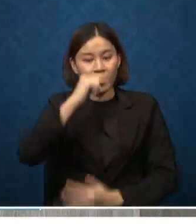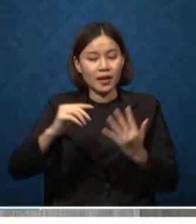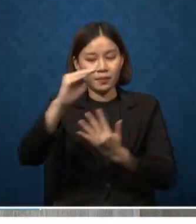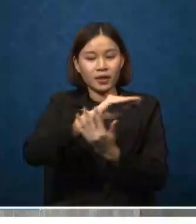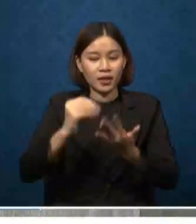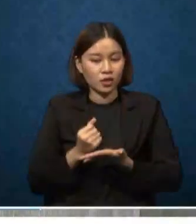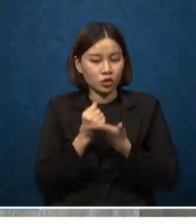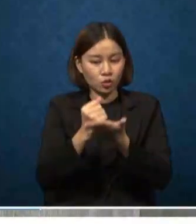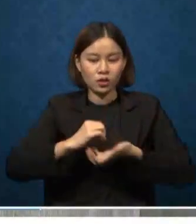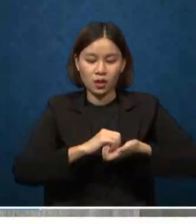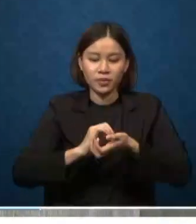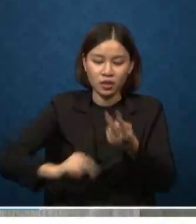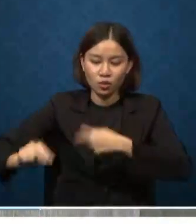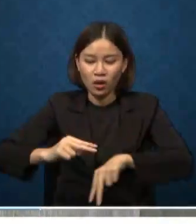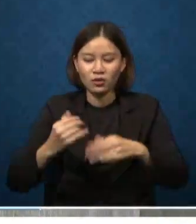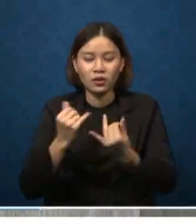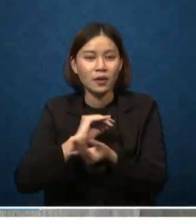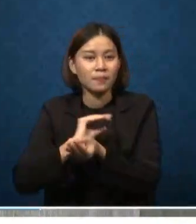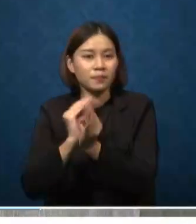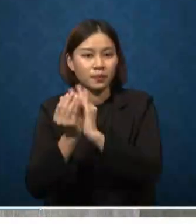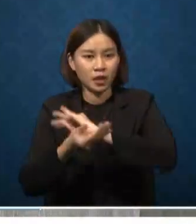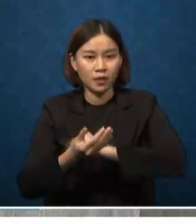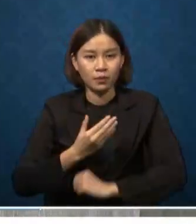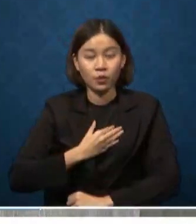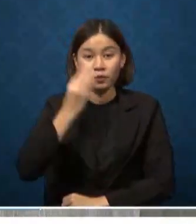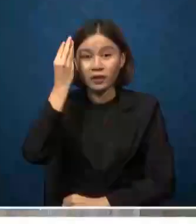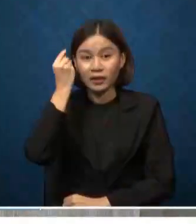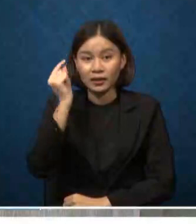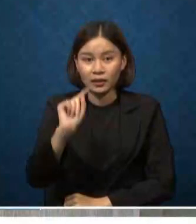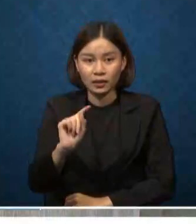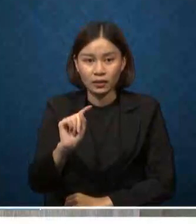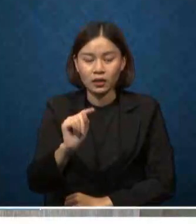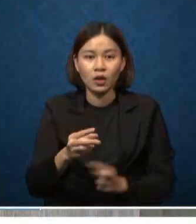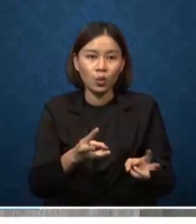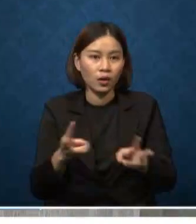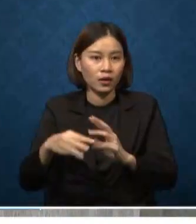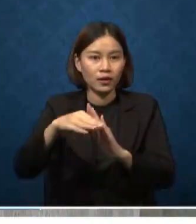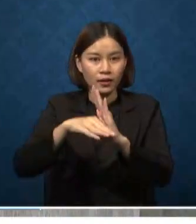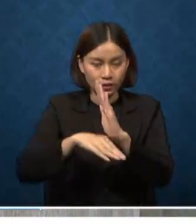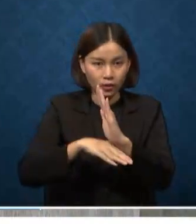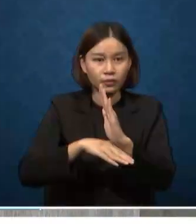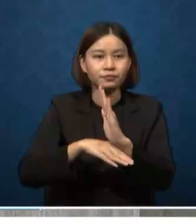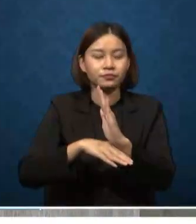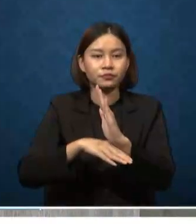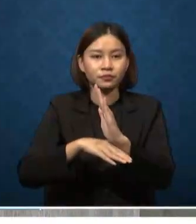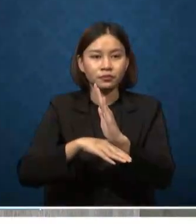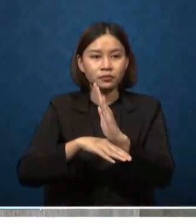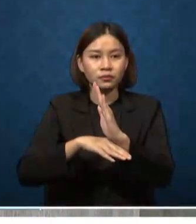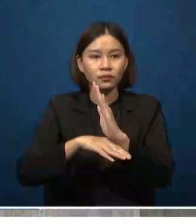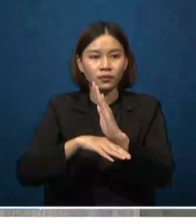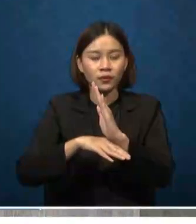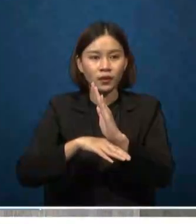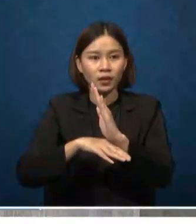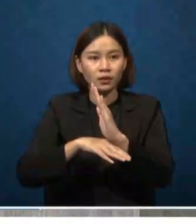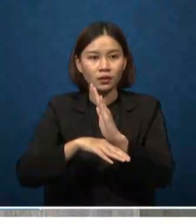อนุรักษ์พัฒนามันเปลี่ยนไปเพราะฉะนั้นผมก็คิดว่าแนวทางเนี่ยน่าจะมี